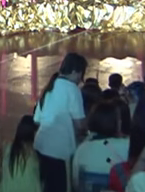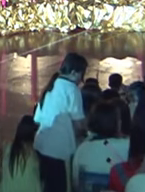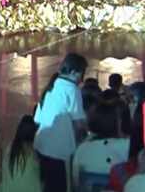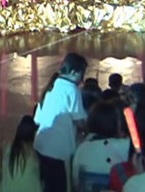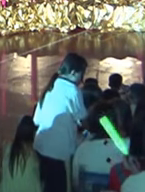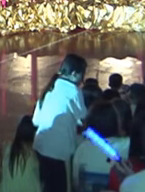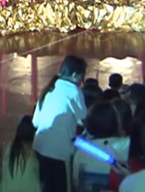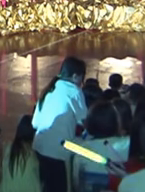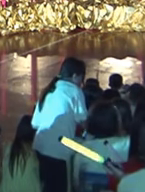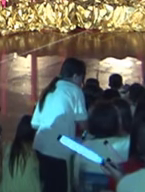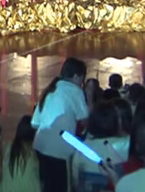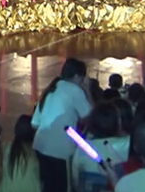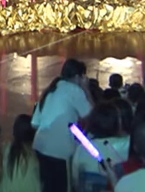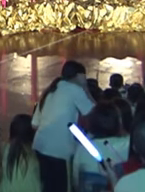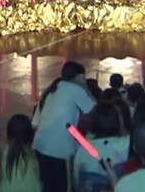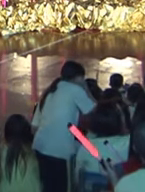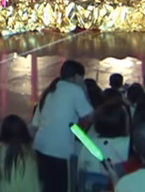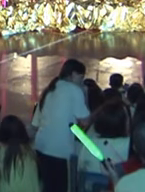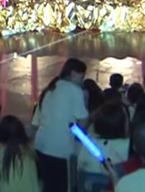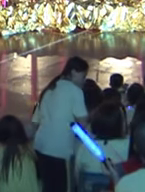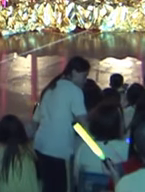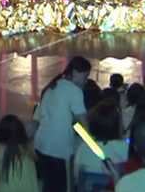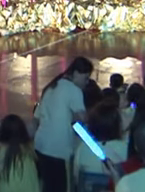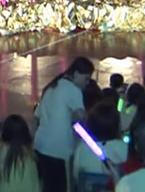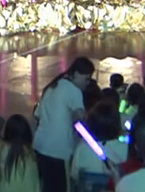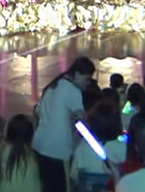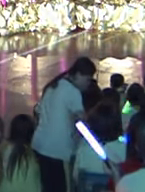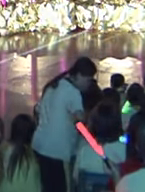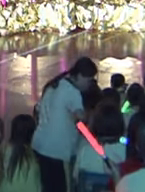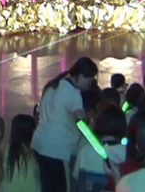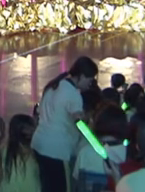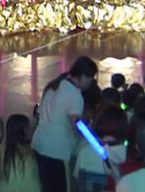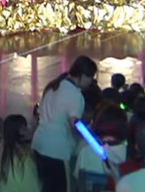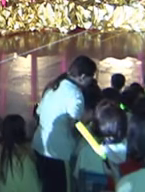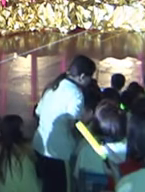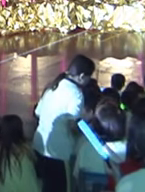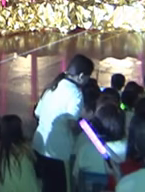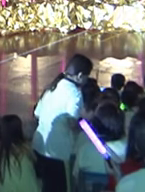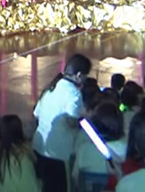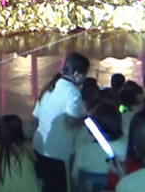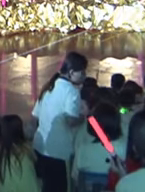现在各国的选手呢，也相继即将要就定位